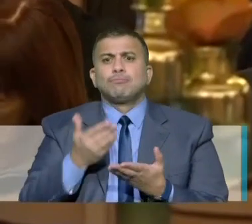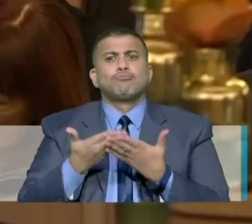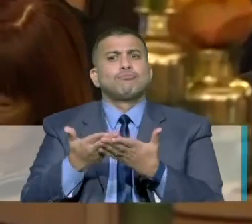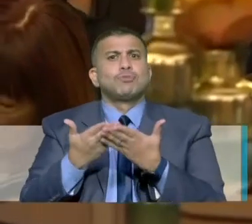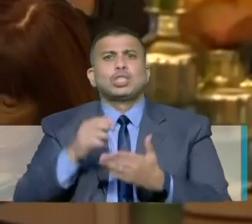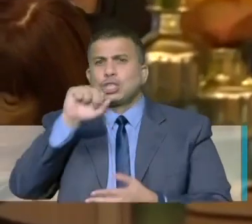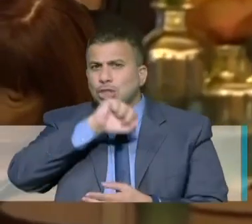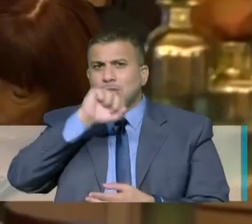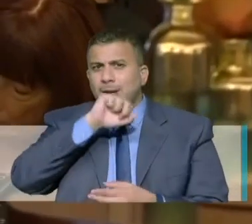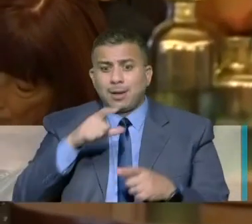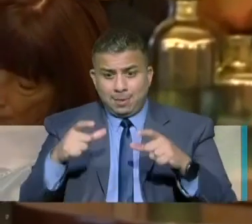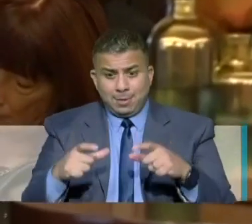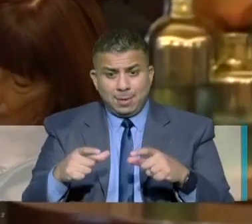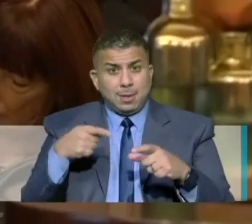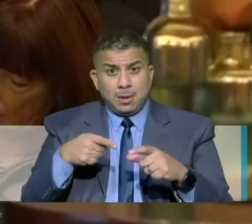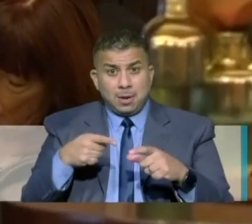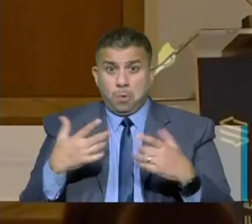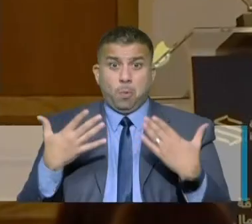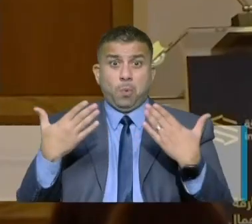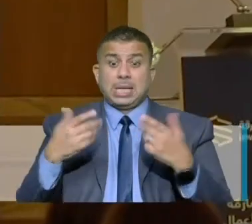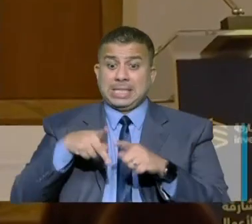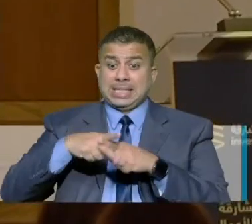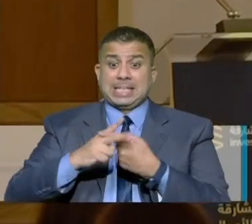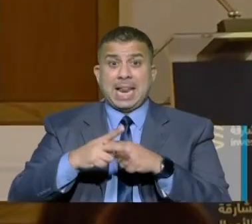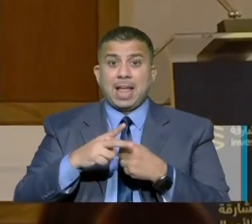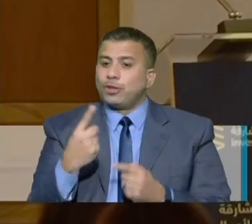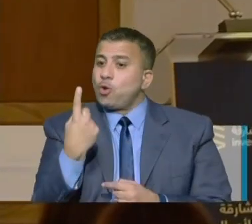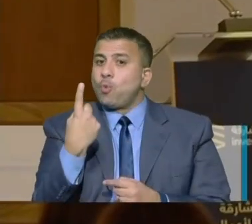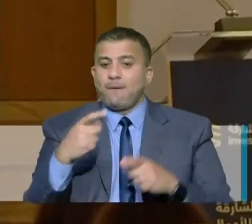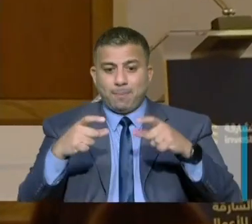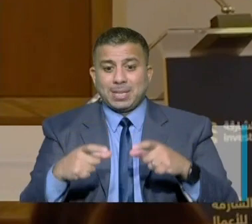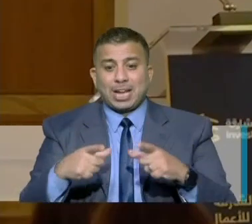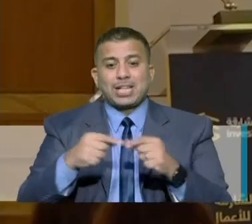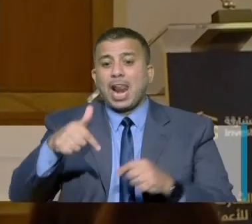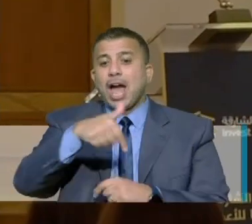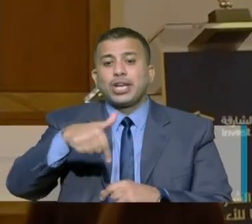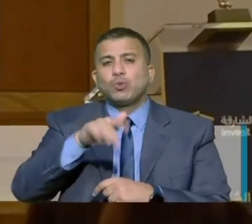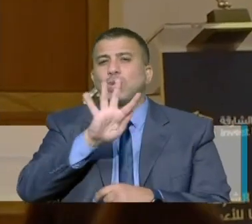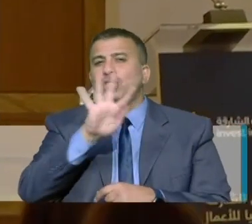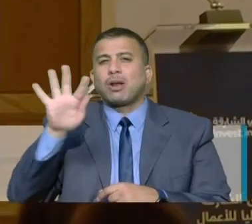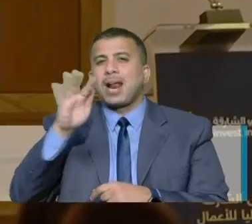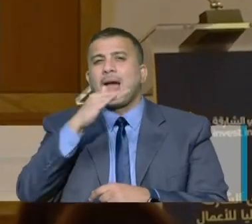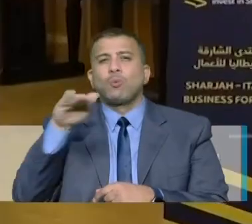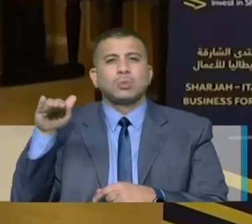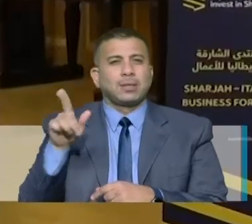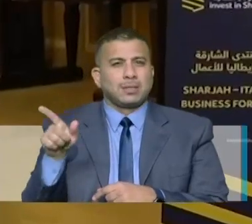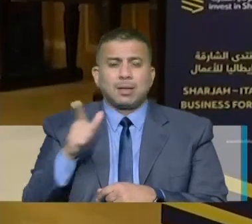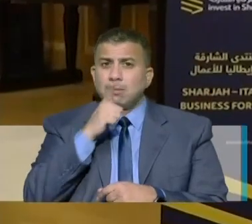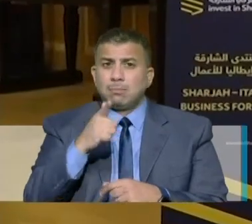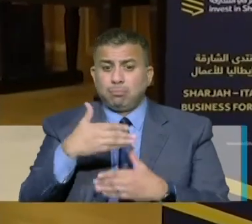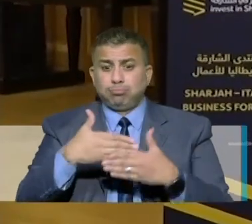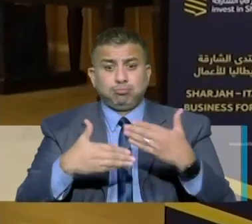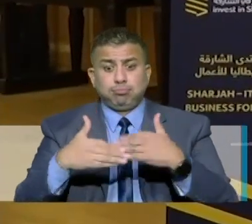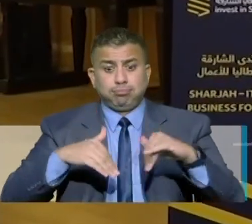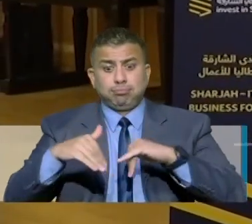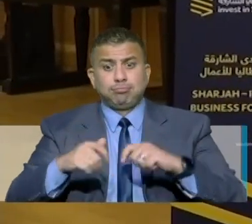الشارقة، كونها تعد وجهة صناعية أولى في منطقة الخليج والشرق الأوسط، إضافة إلى البنية